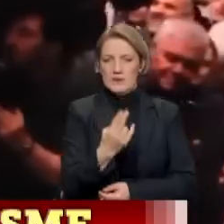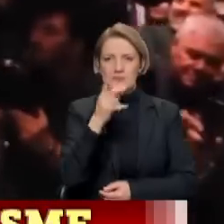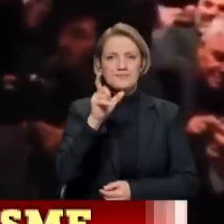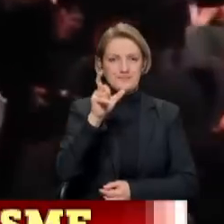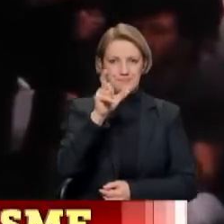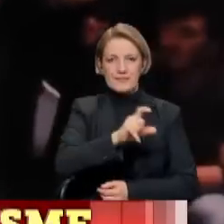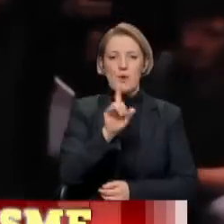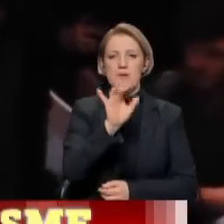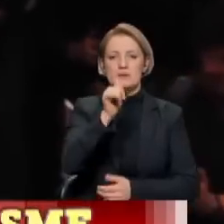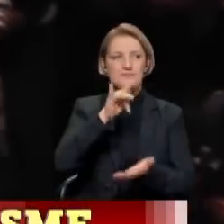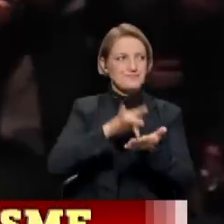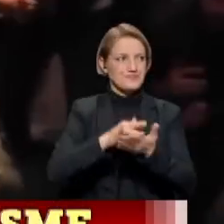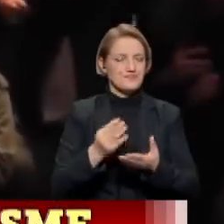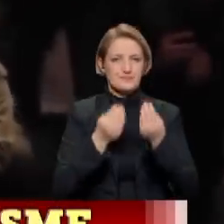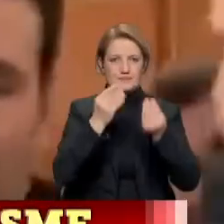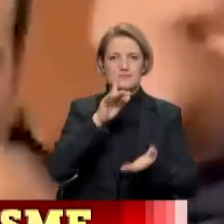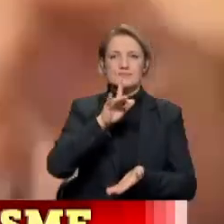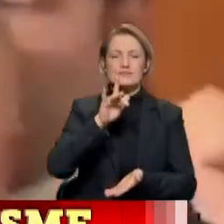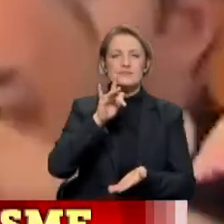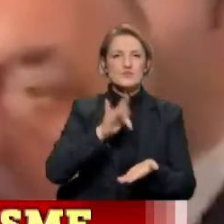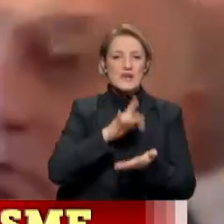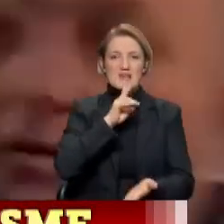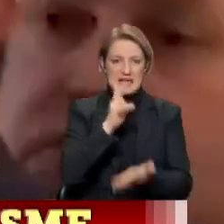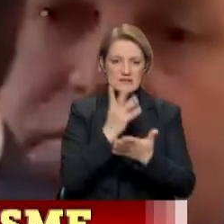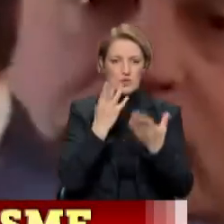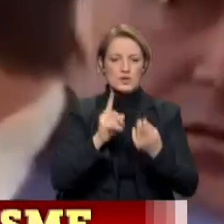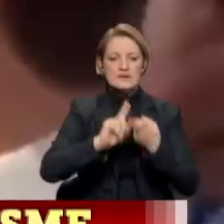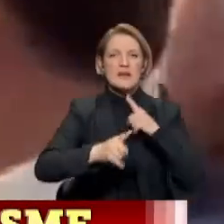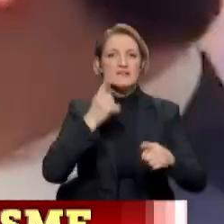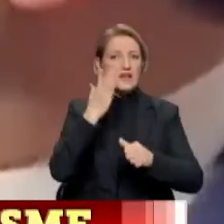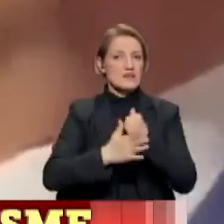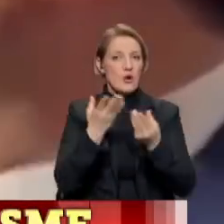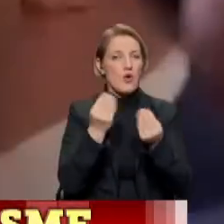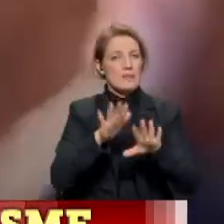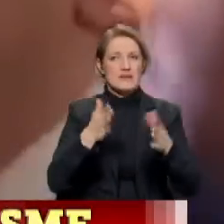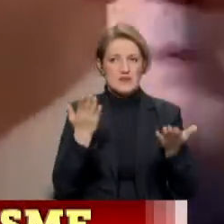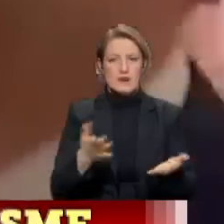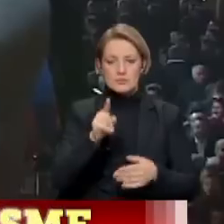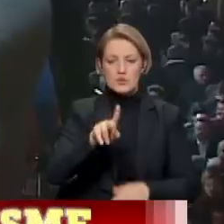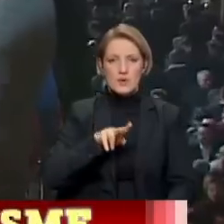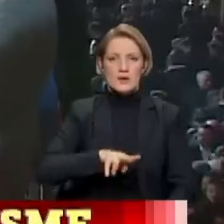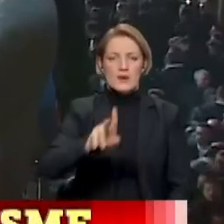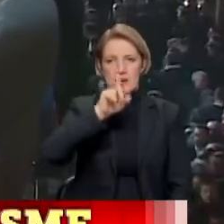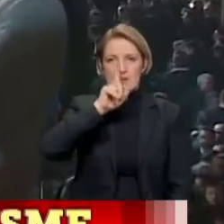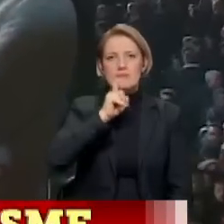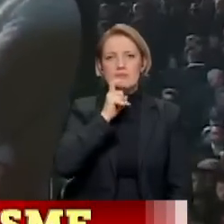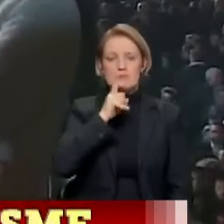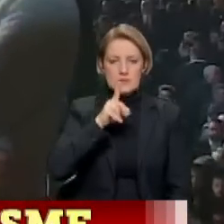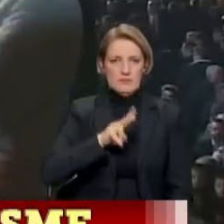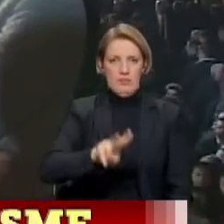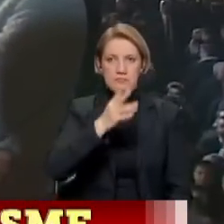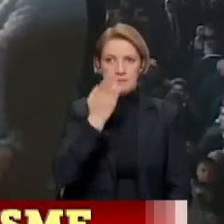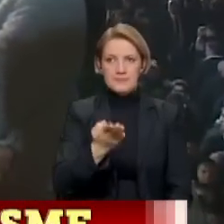15 gün hapis cezası verildi. Ceza kesinleştiğinde siyasi yasakta söz konusu olacak. Bu yol yanlış bir